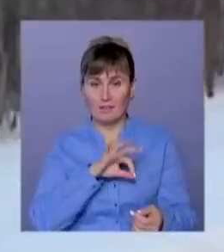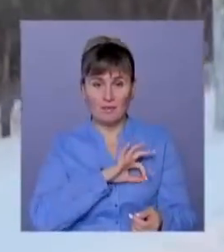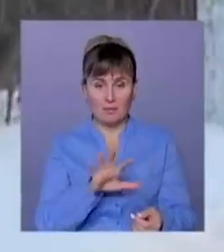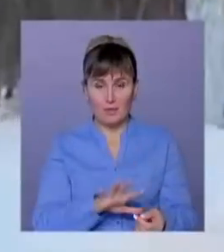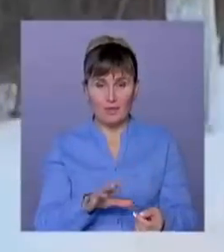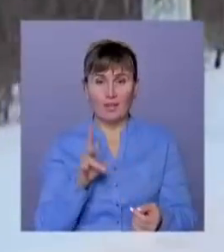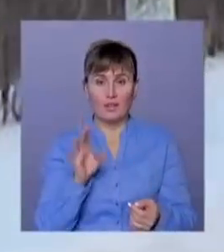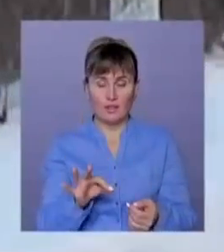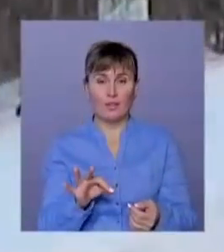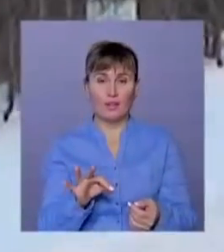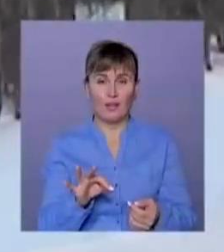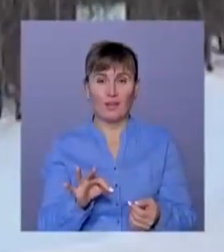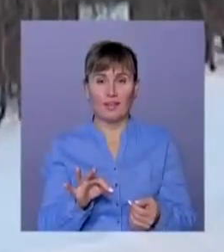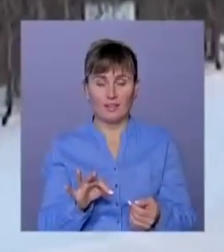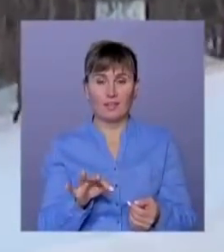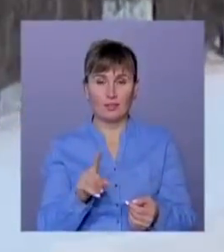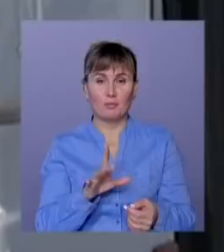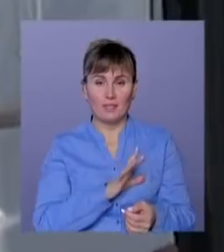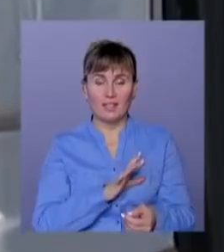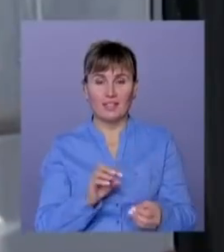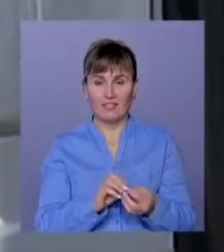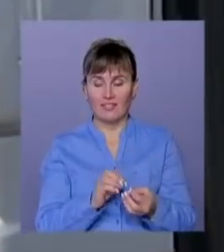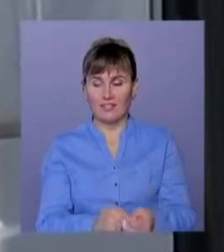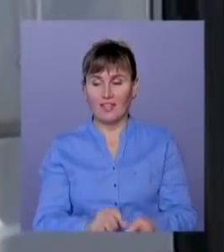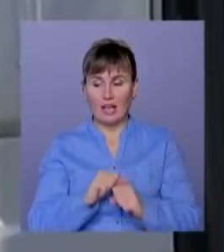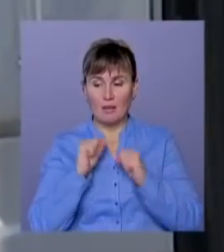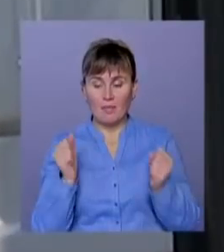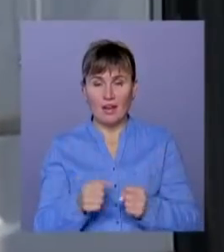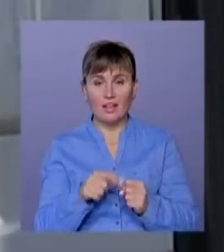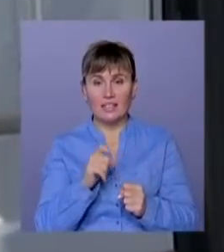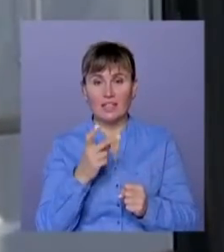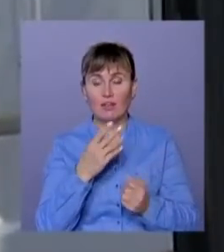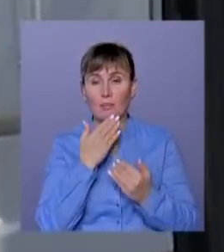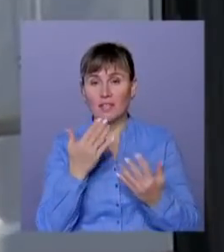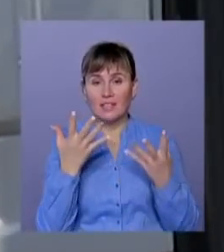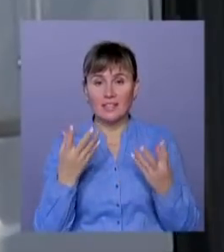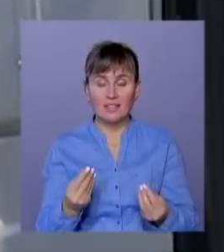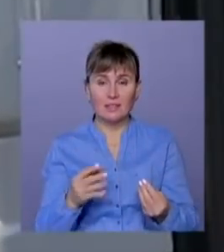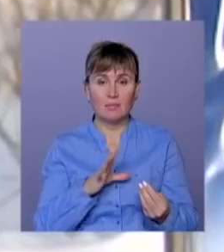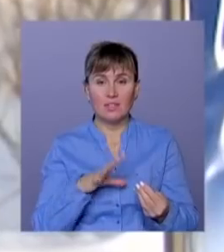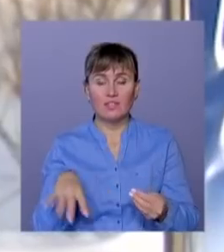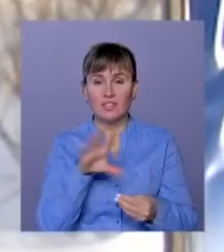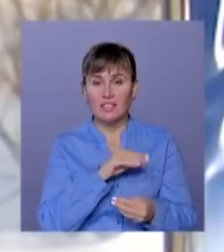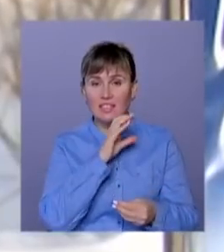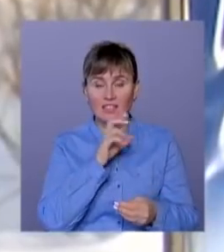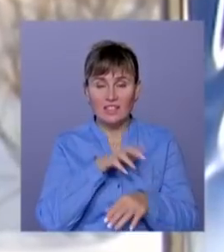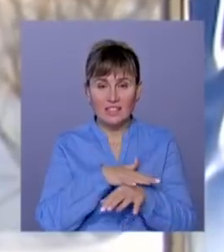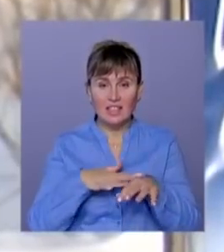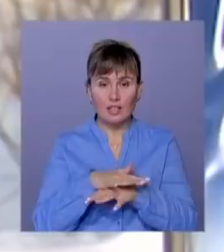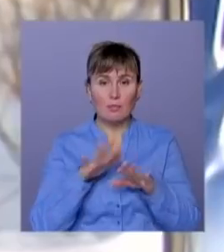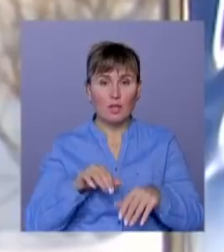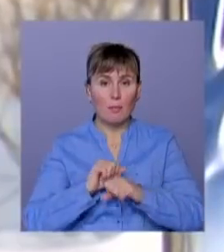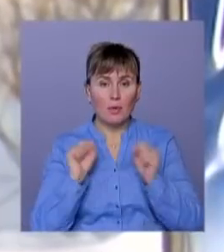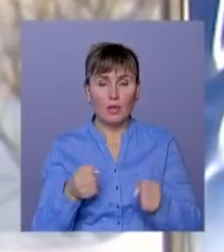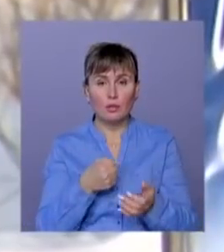время, ну вроде как то же самое, что было. В морозном плену за два последних дня оказался весь север страны. Местами похолодало